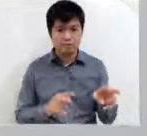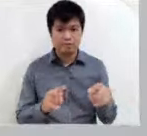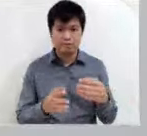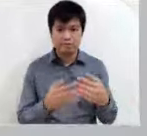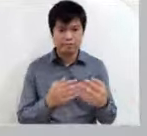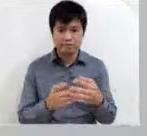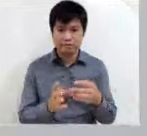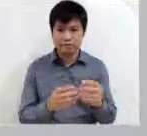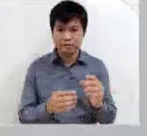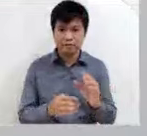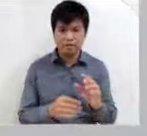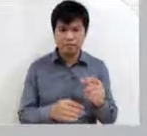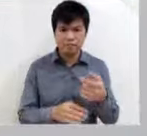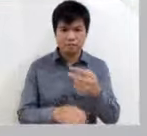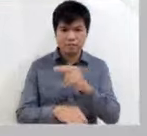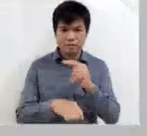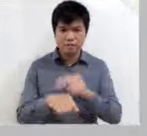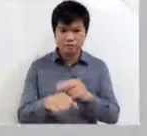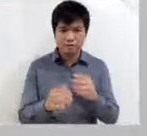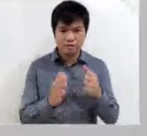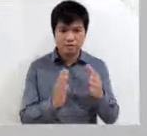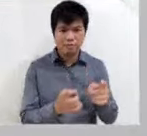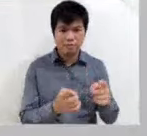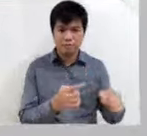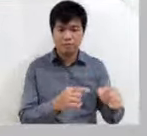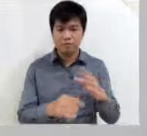doon ang unang-una